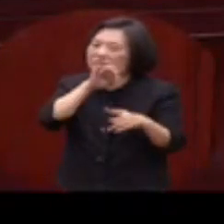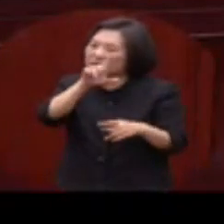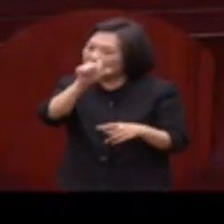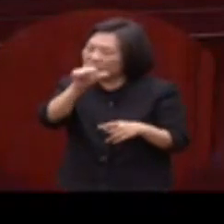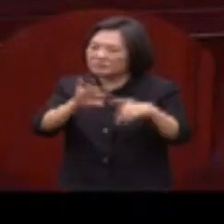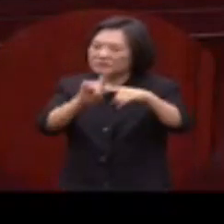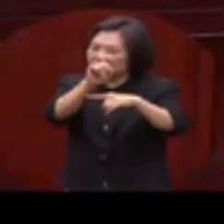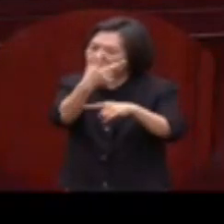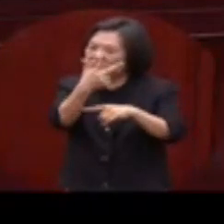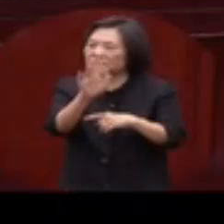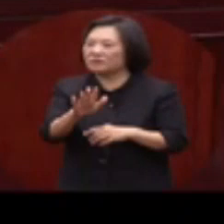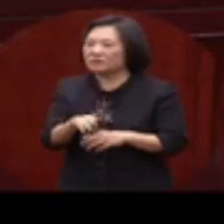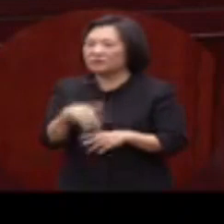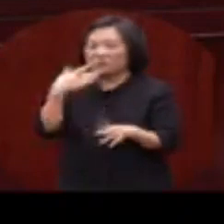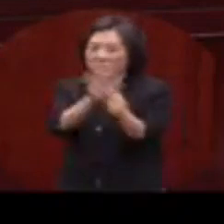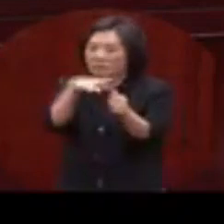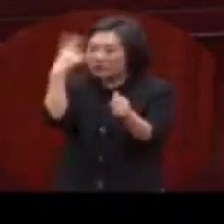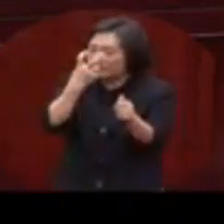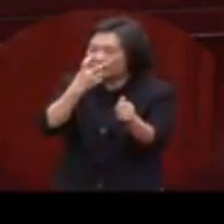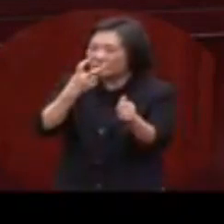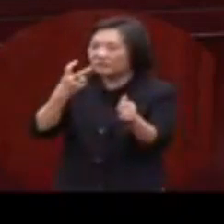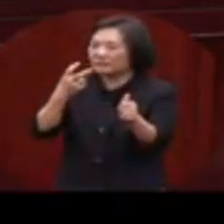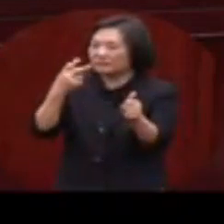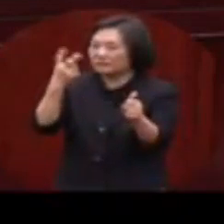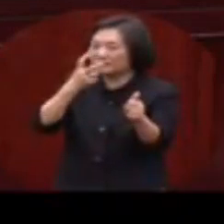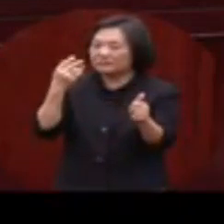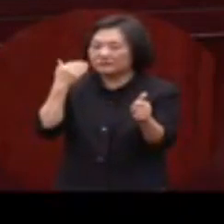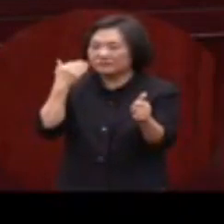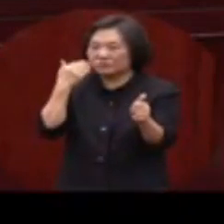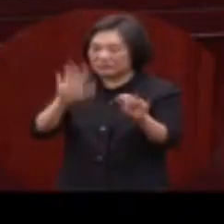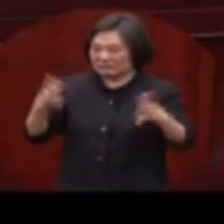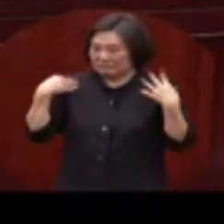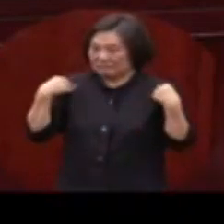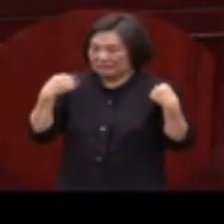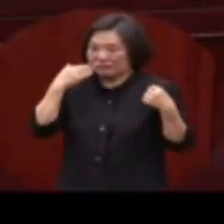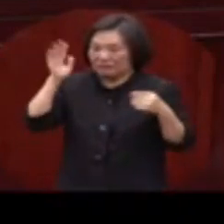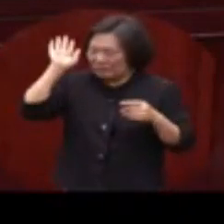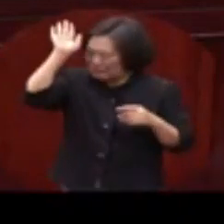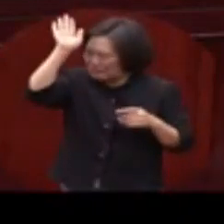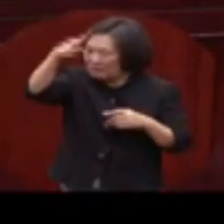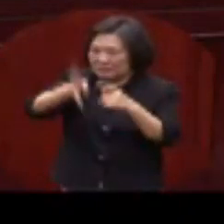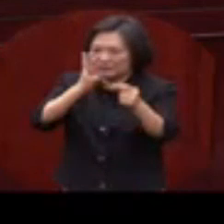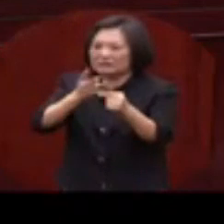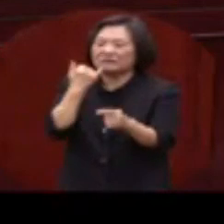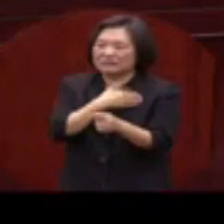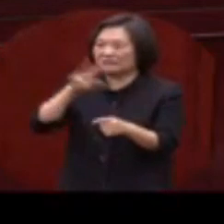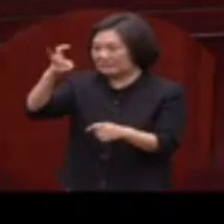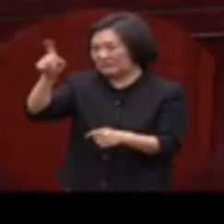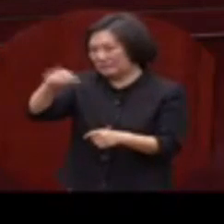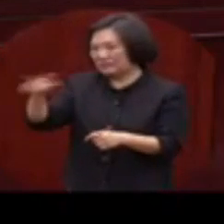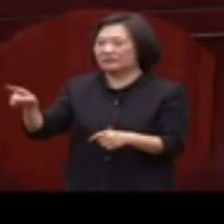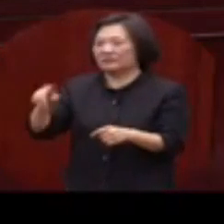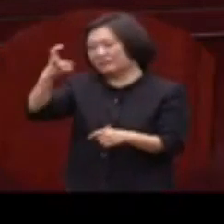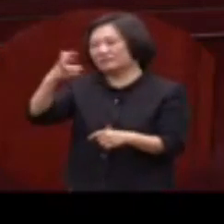17%。如果我们的照顾模式不变的话，4年后我们需要30万名以上的外劳来照顾我们的老